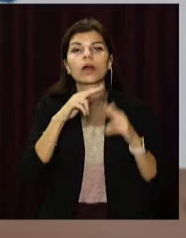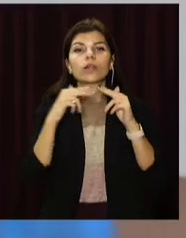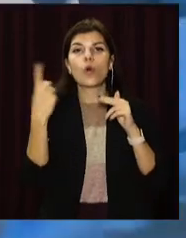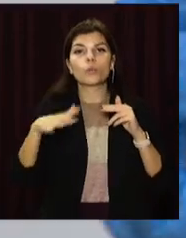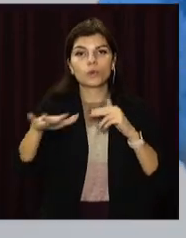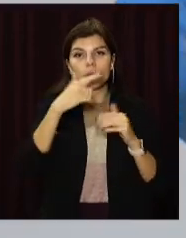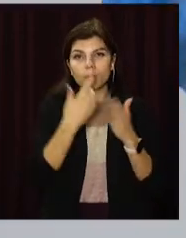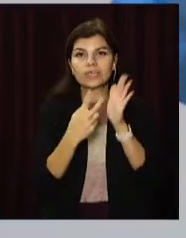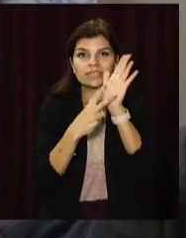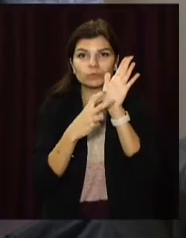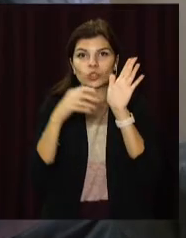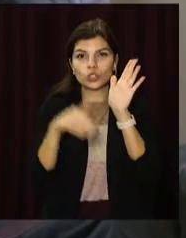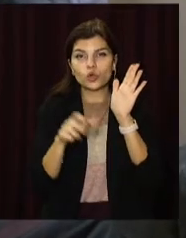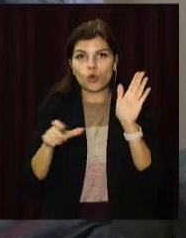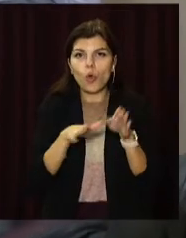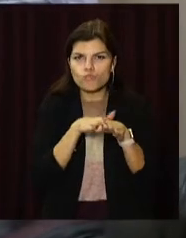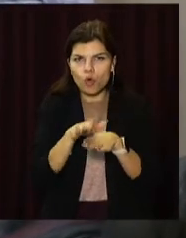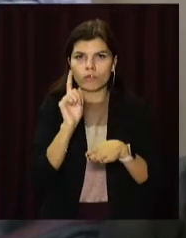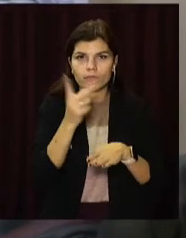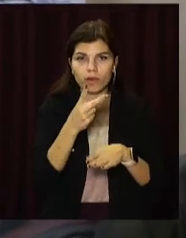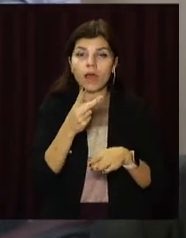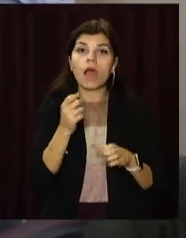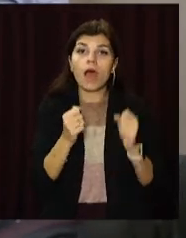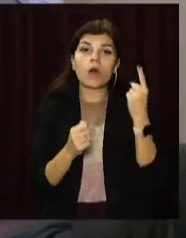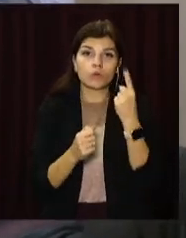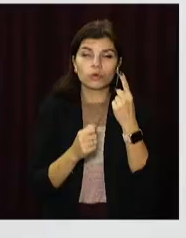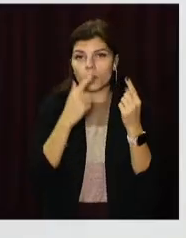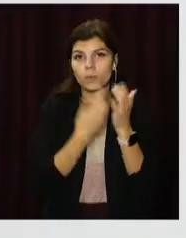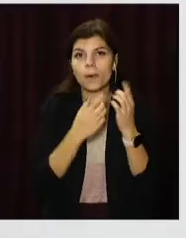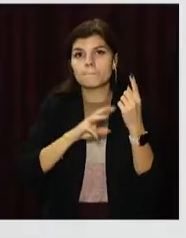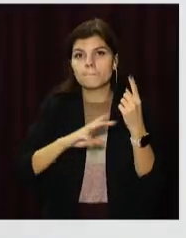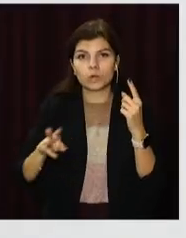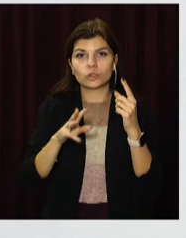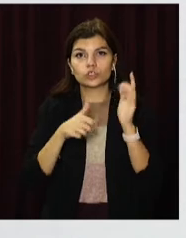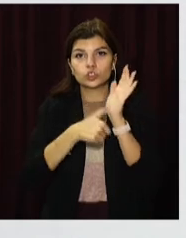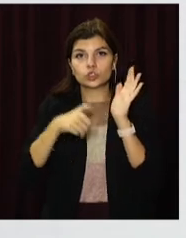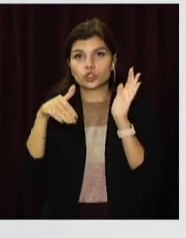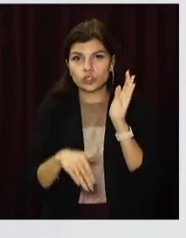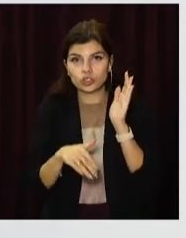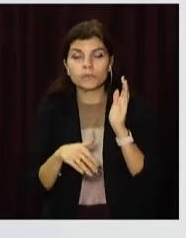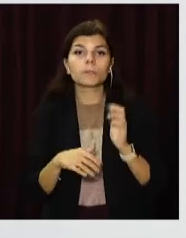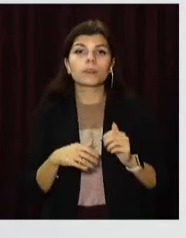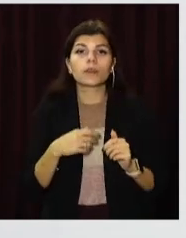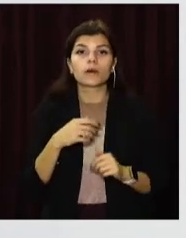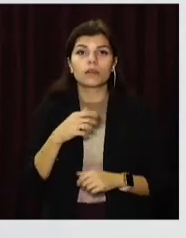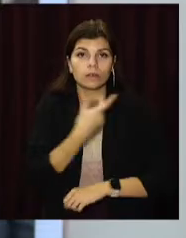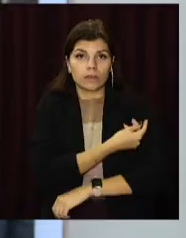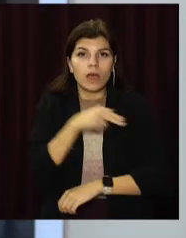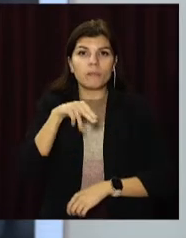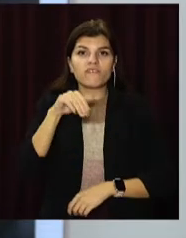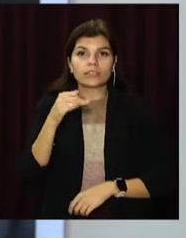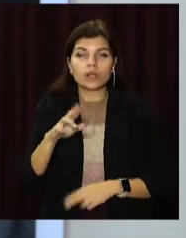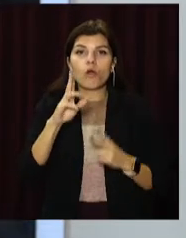імунізовані майже 700 тисяч мешканців. Одну дозу отримали понад 1 600 000. Для щеплення доступні